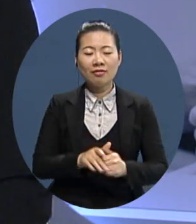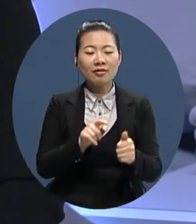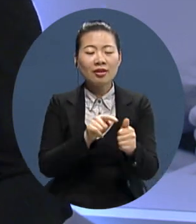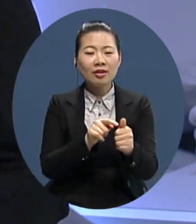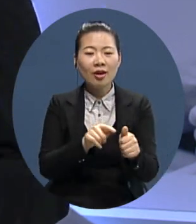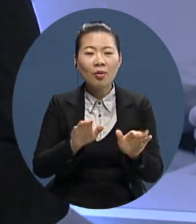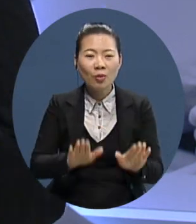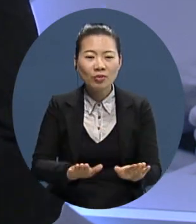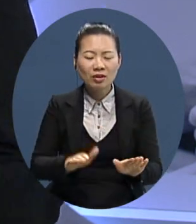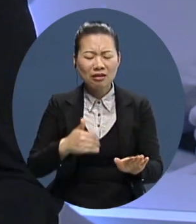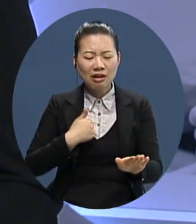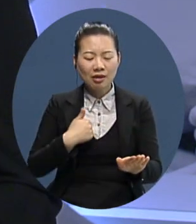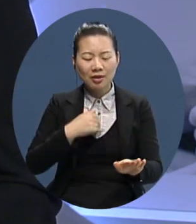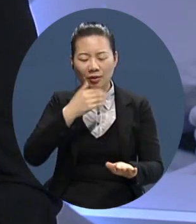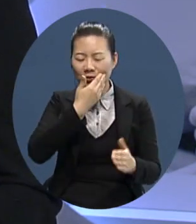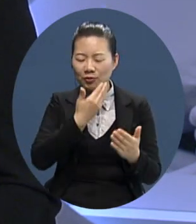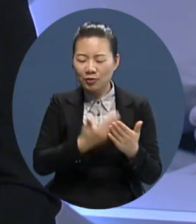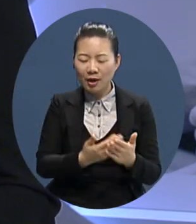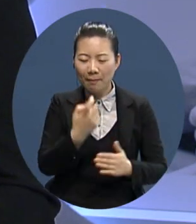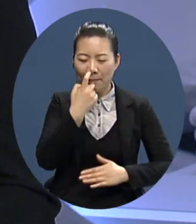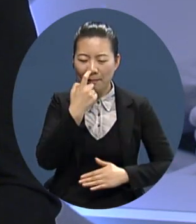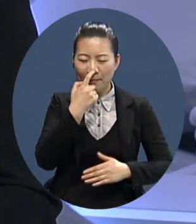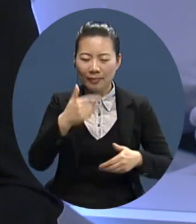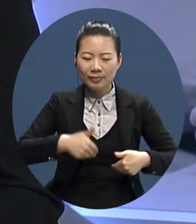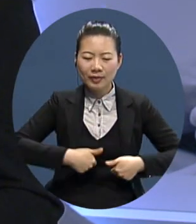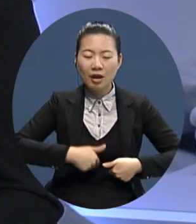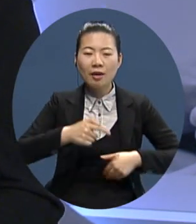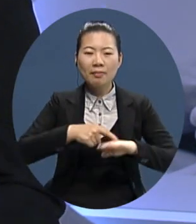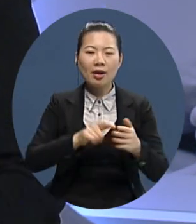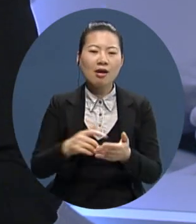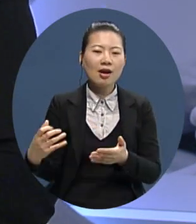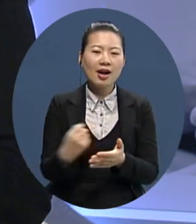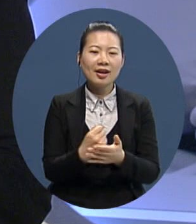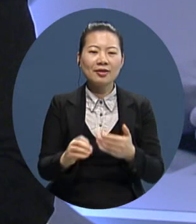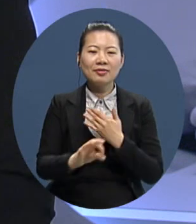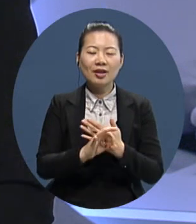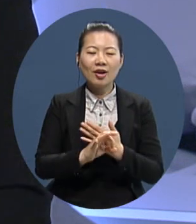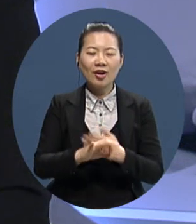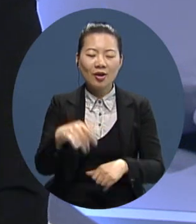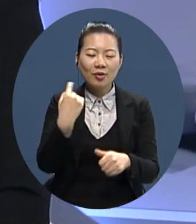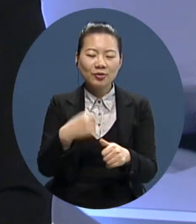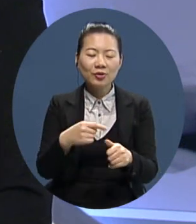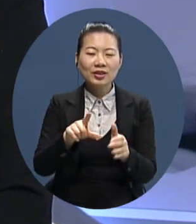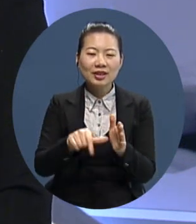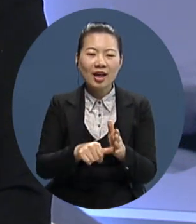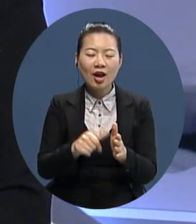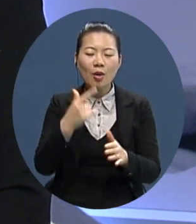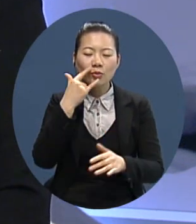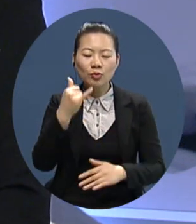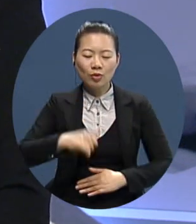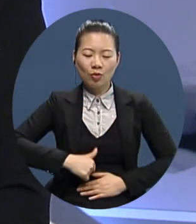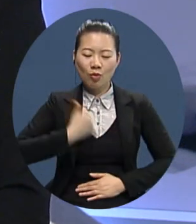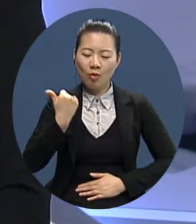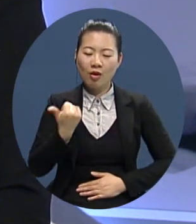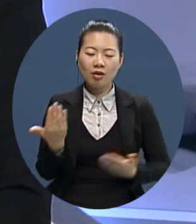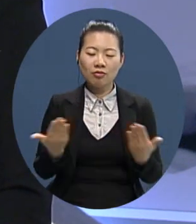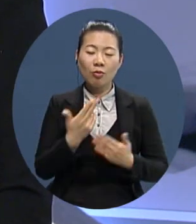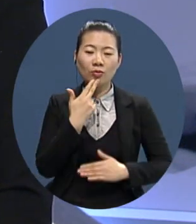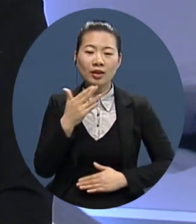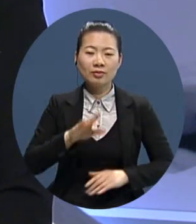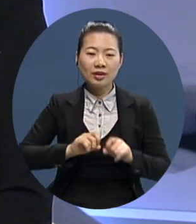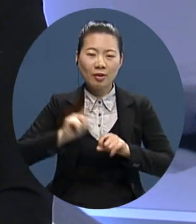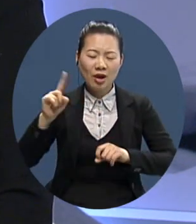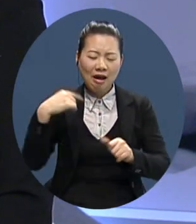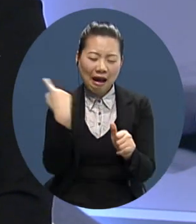오늘 나한테 이런 중요한 것을 배워야 된다라는 마음으로 하시면 훈육에서 부모가 절대로 화내실 일이 없어요. 근데 되게